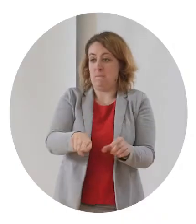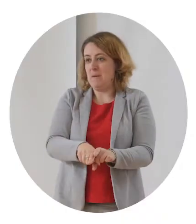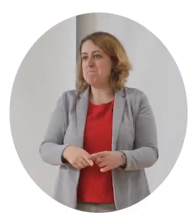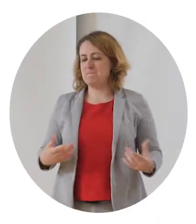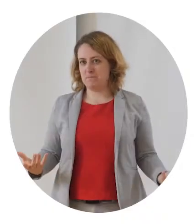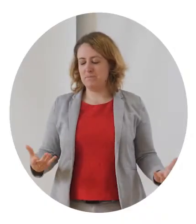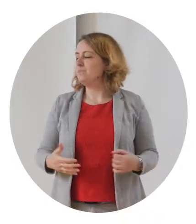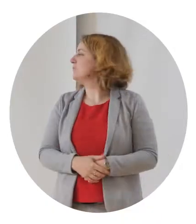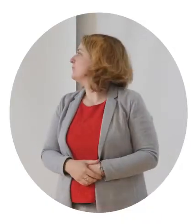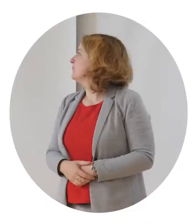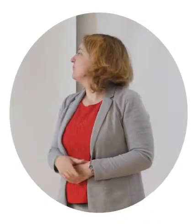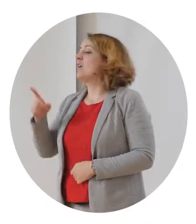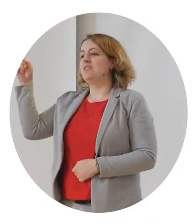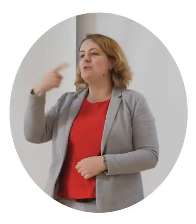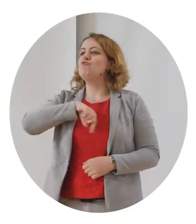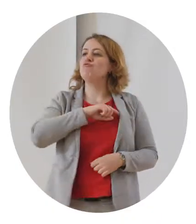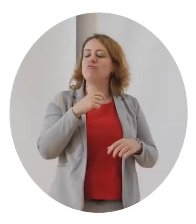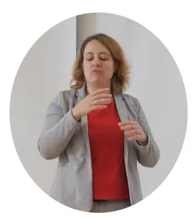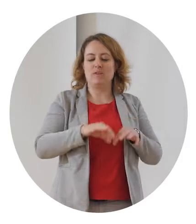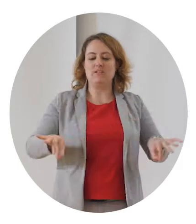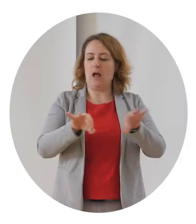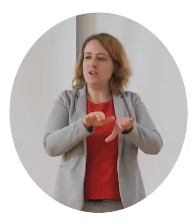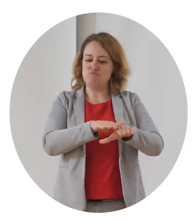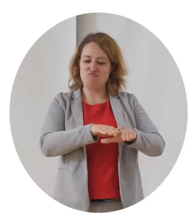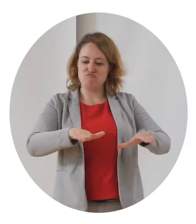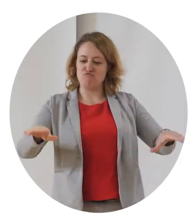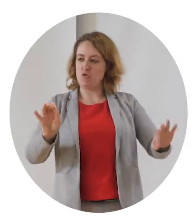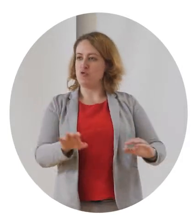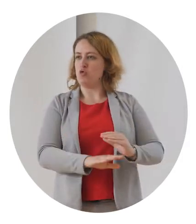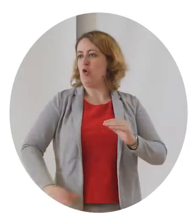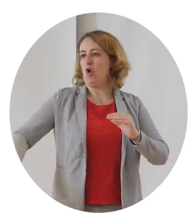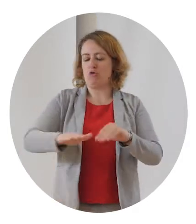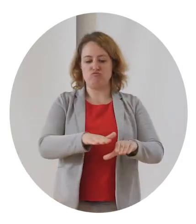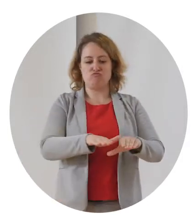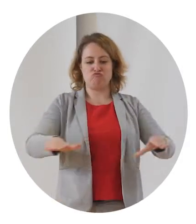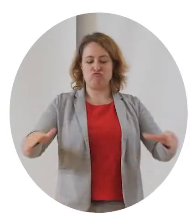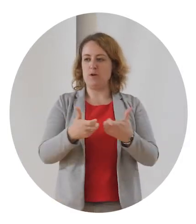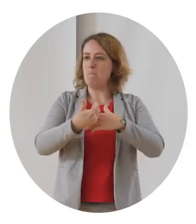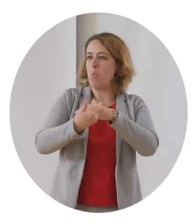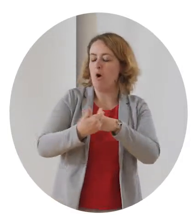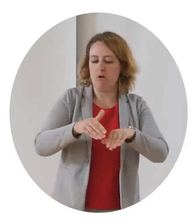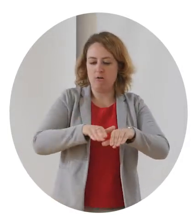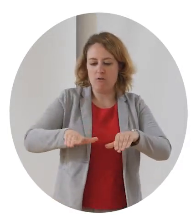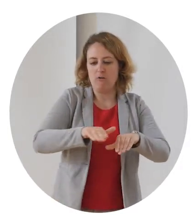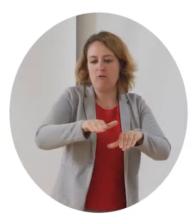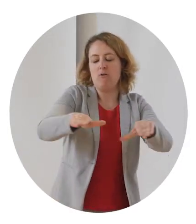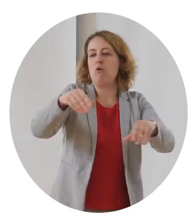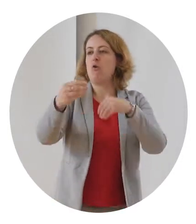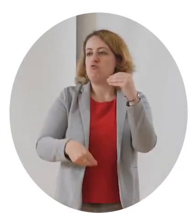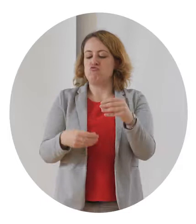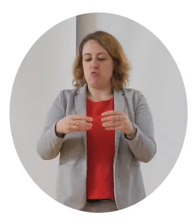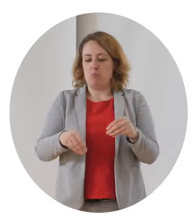Et puis là, on est sur des sols qui sont, on va dire, stables au niveau du plancher ou de la moquette qu'on peut